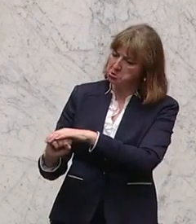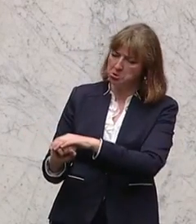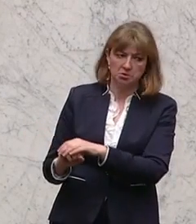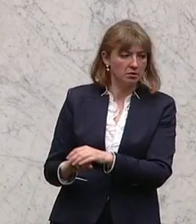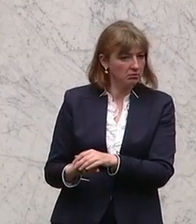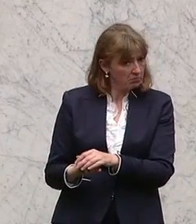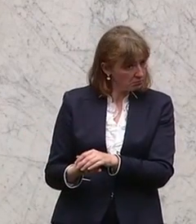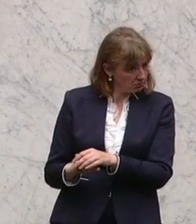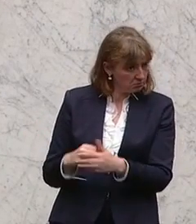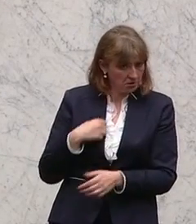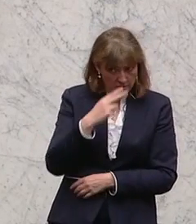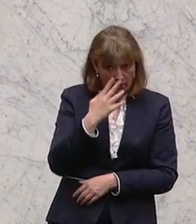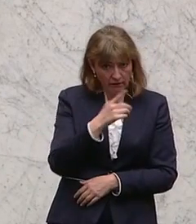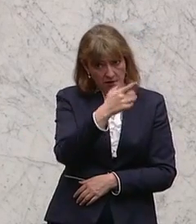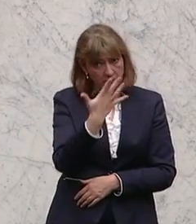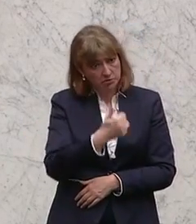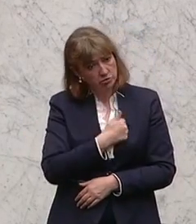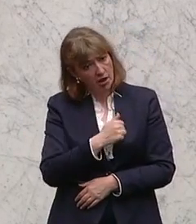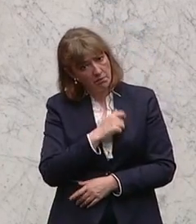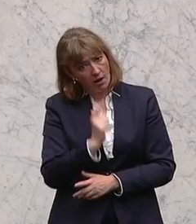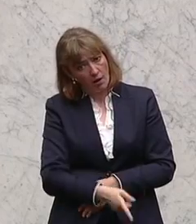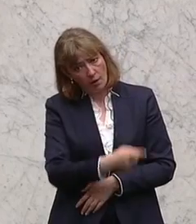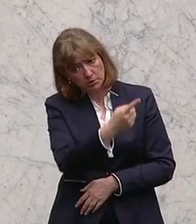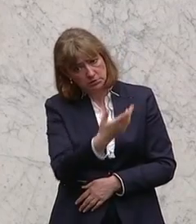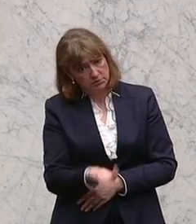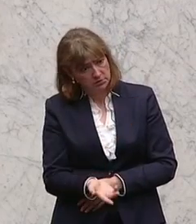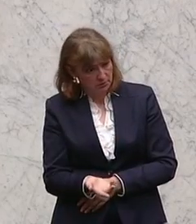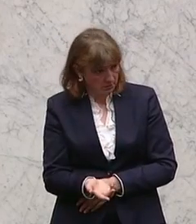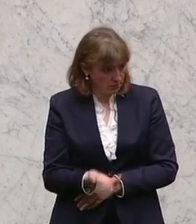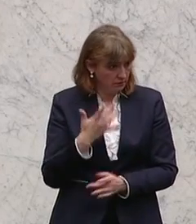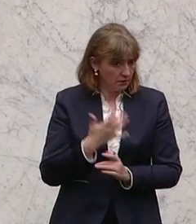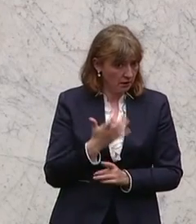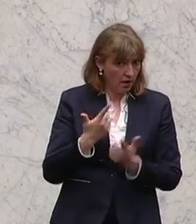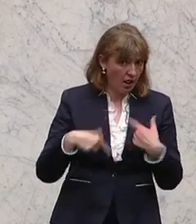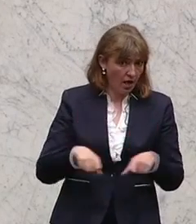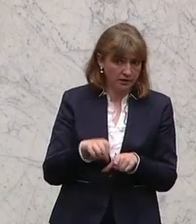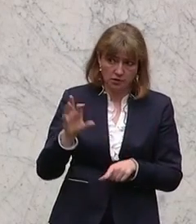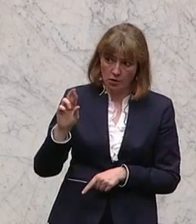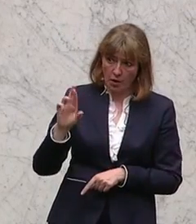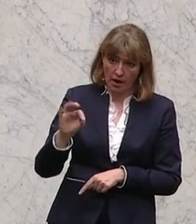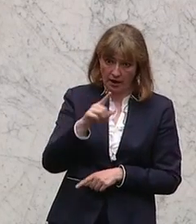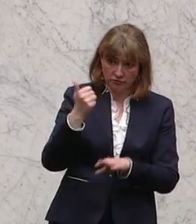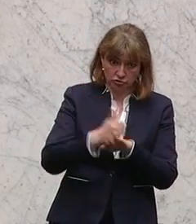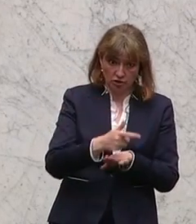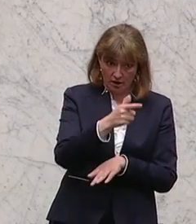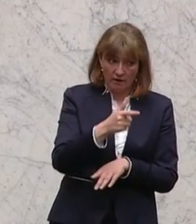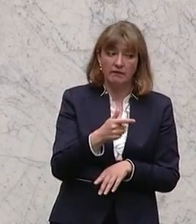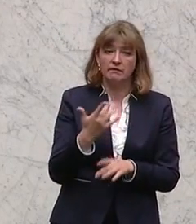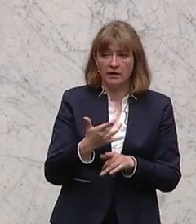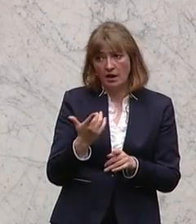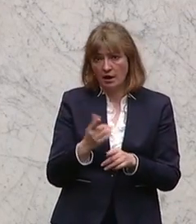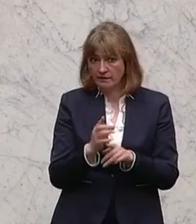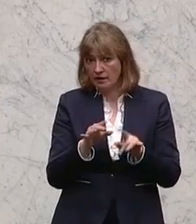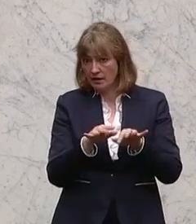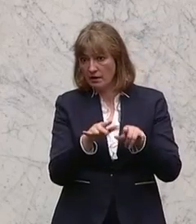schaue ich mir auch an, was in der Steiermark stattfinden wird. Ob da nicht dann beim Landes-ORF-Chef auch wieder mitgedealt wird. Ob